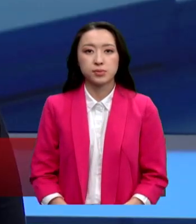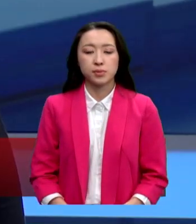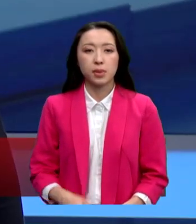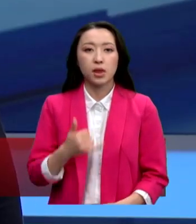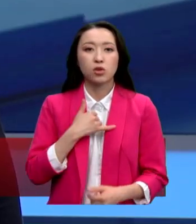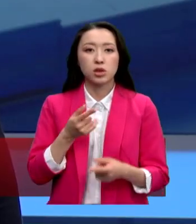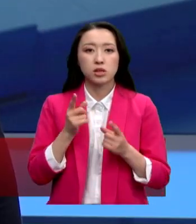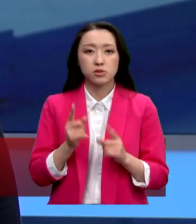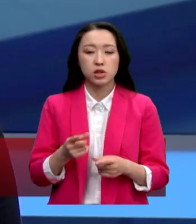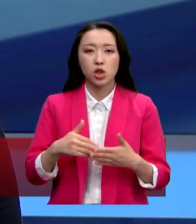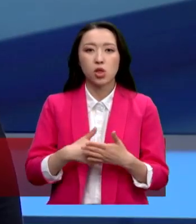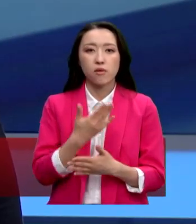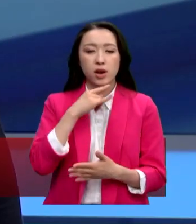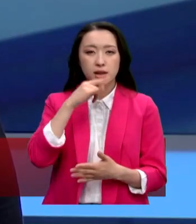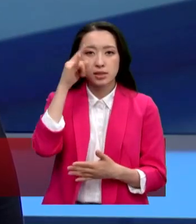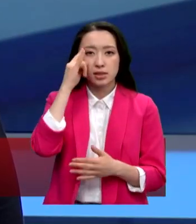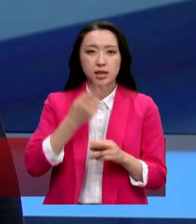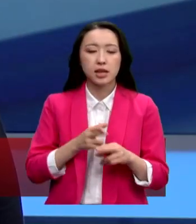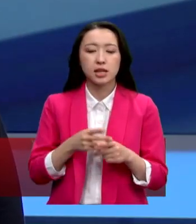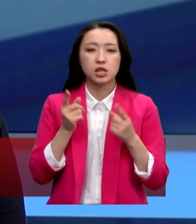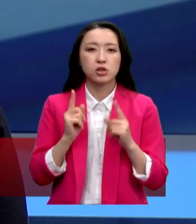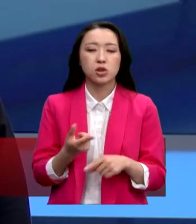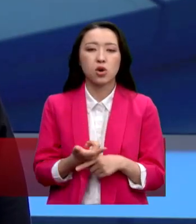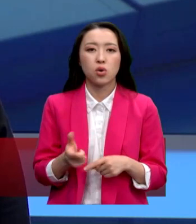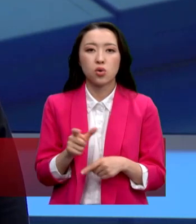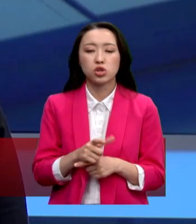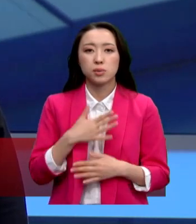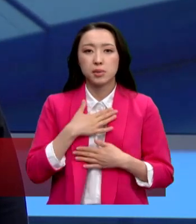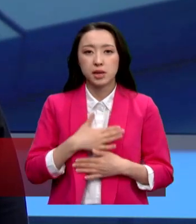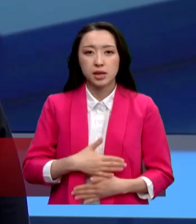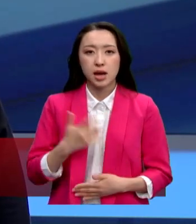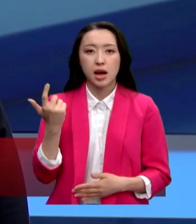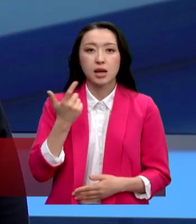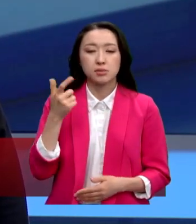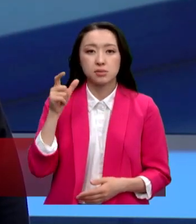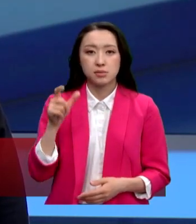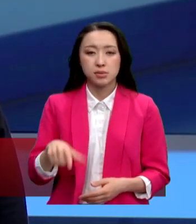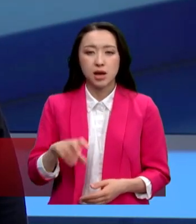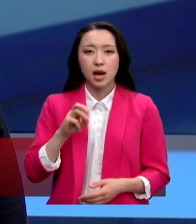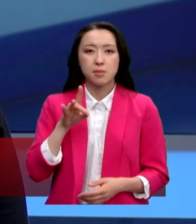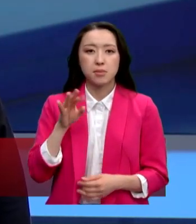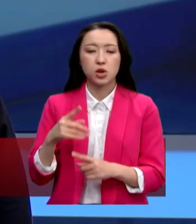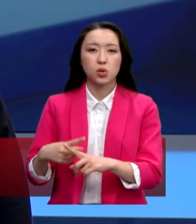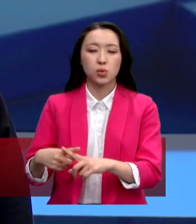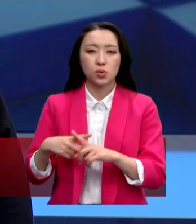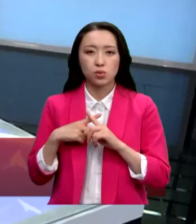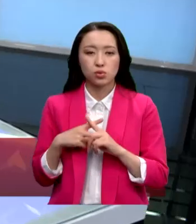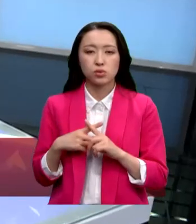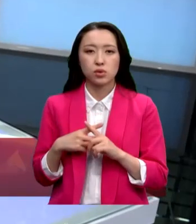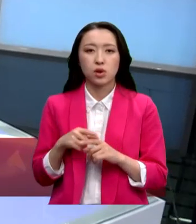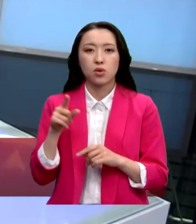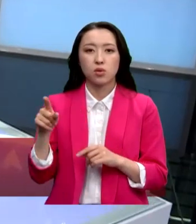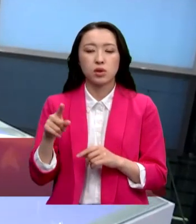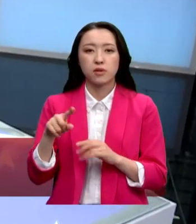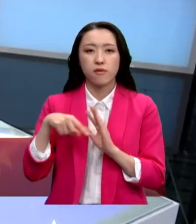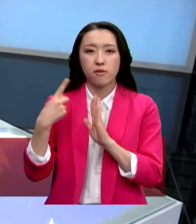жена Казахстан, и это действительно очень приятно, потому что господин Амрин действительно пошел нам навстречу. Он задал